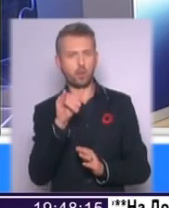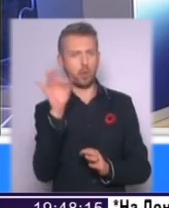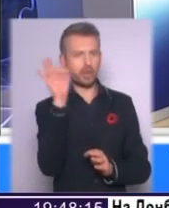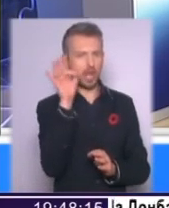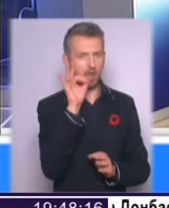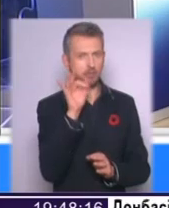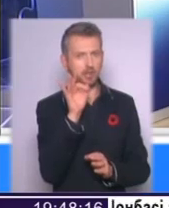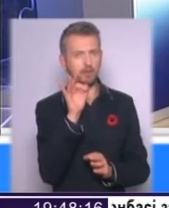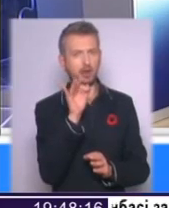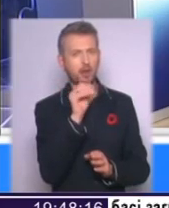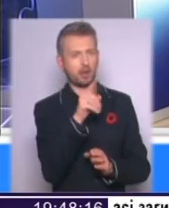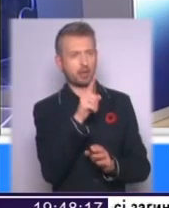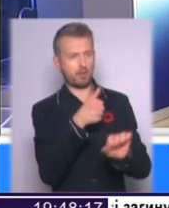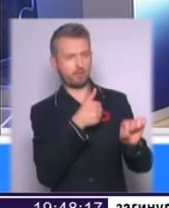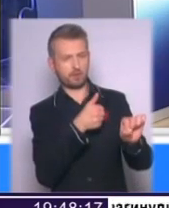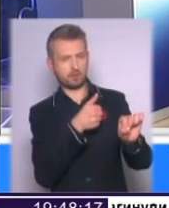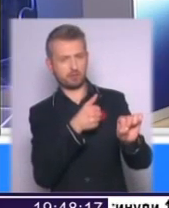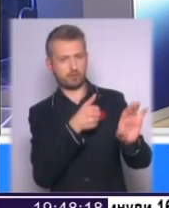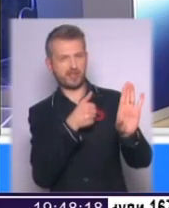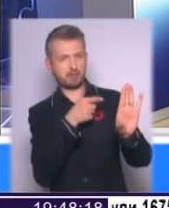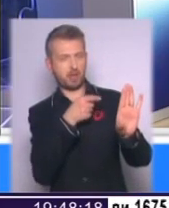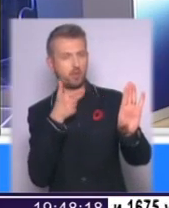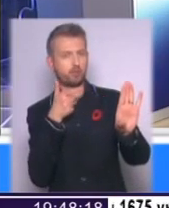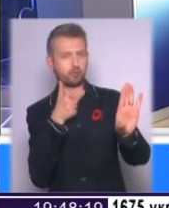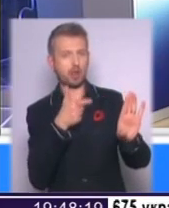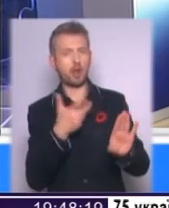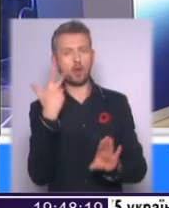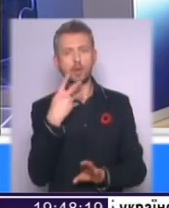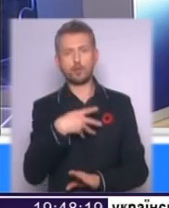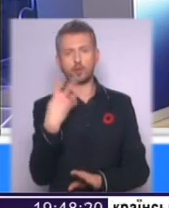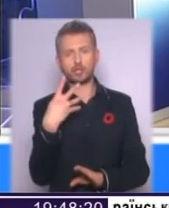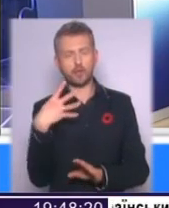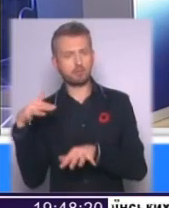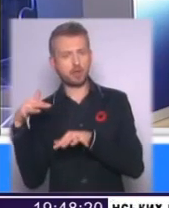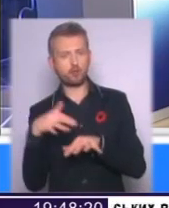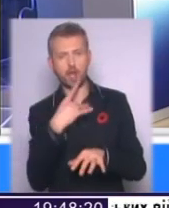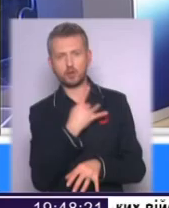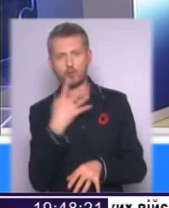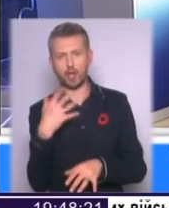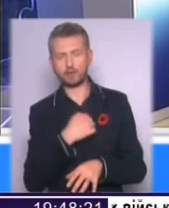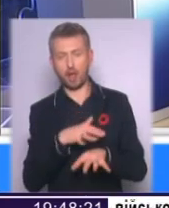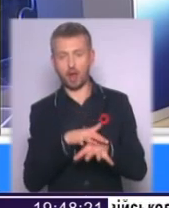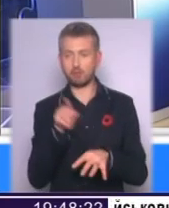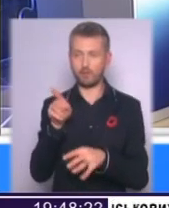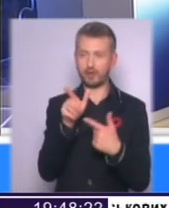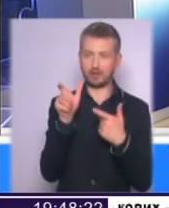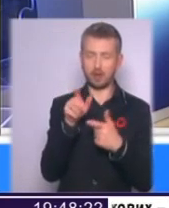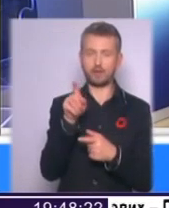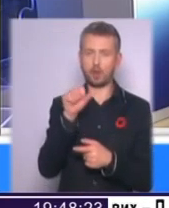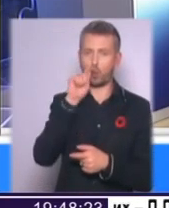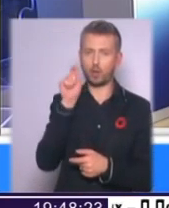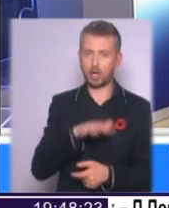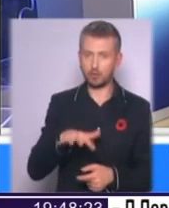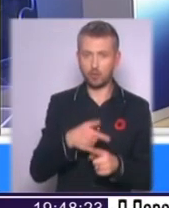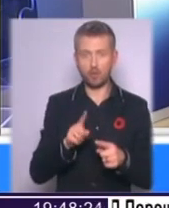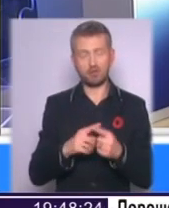йому спину. Потім уже, коли в 44-му наступала совєтська армія, в їх стріляли за Україну. За